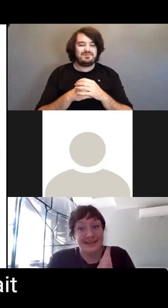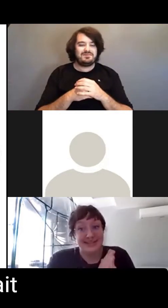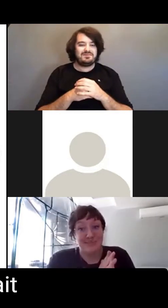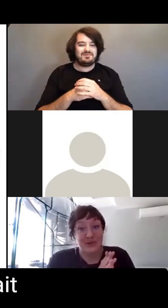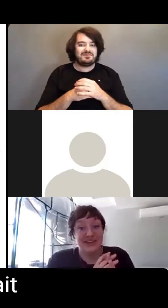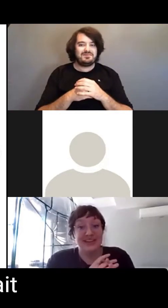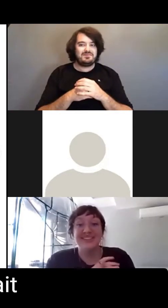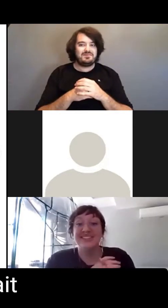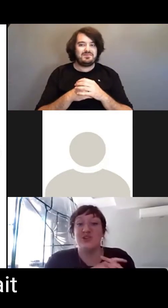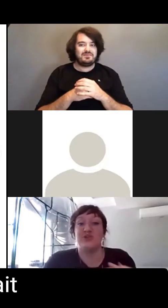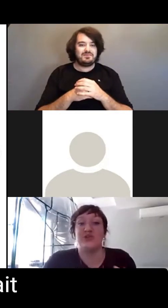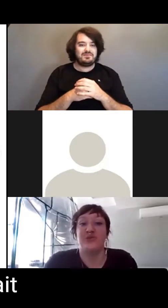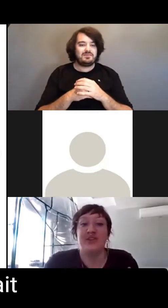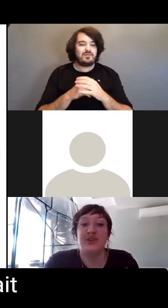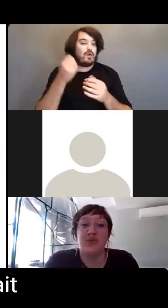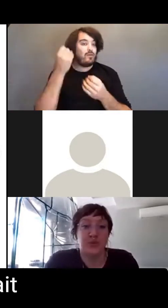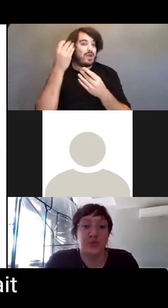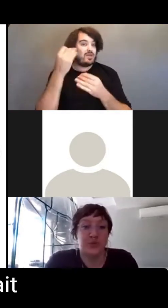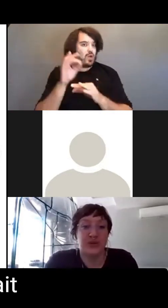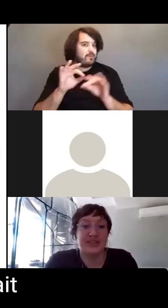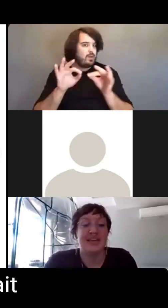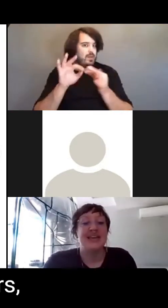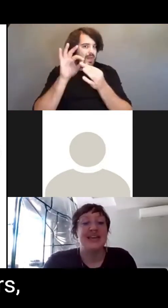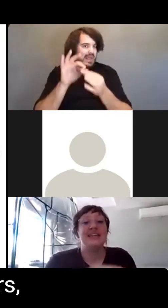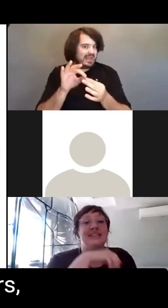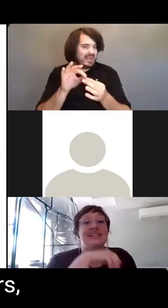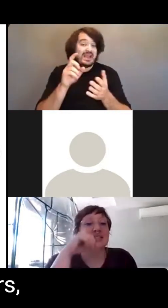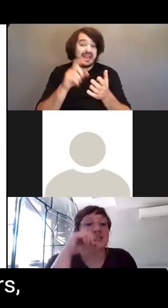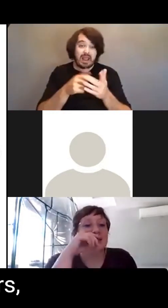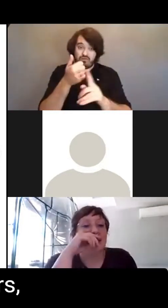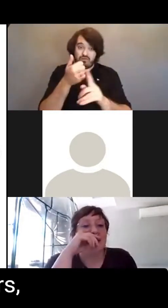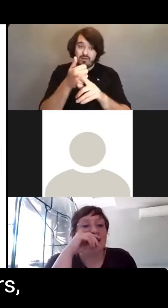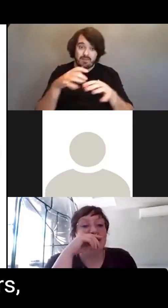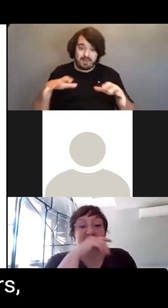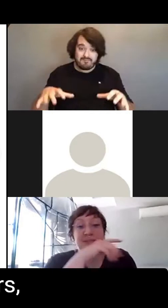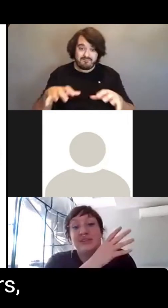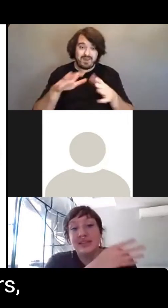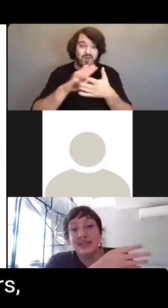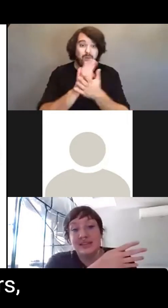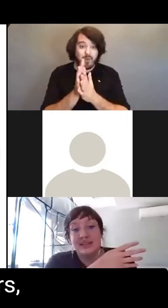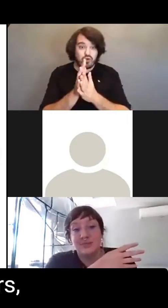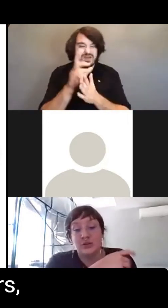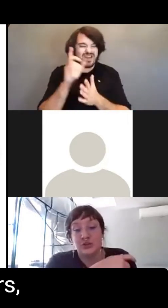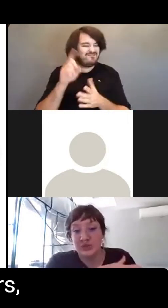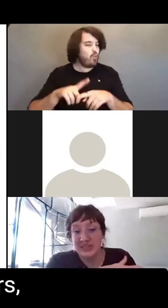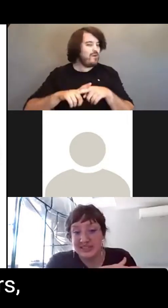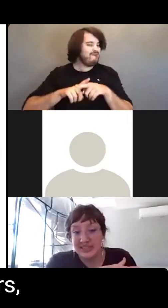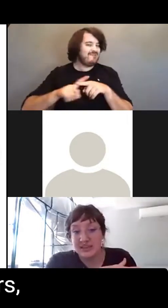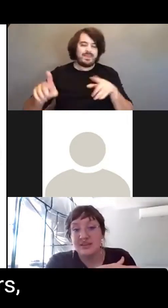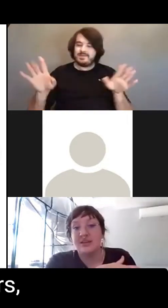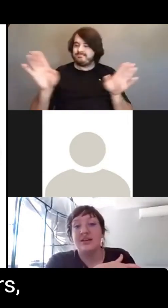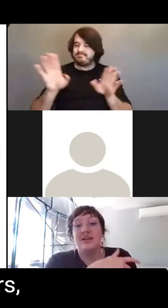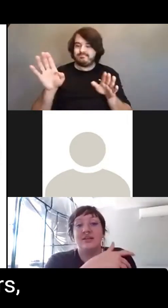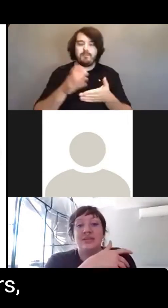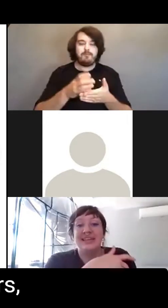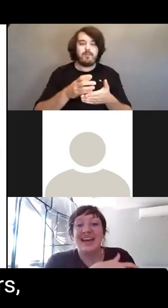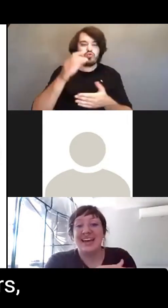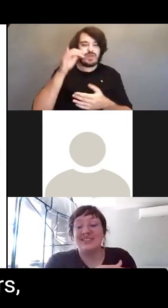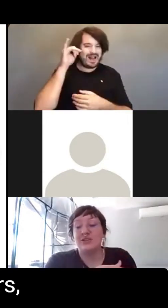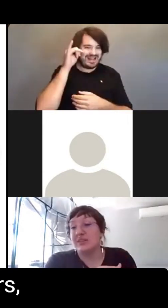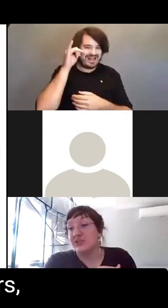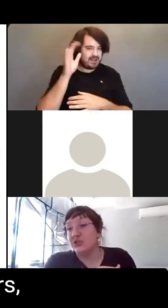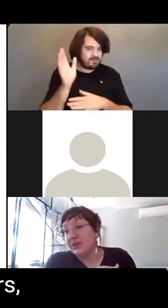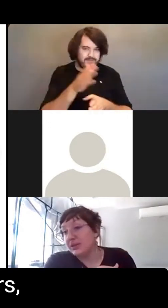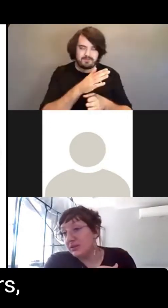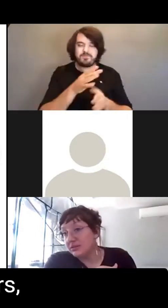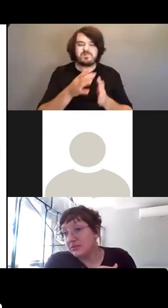Détail très important, lorsqu'on fait notre propre compost, il s'agit d'éviter les produits laitiers, les graisses